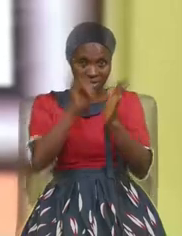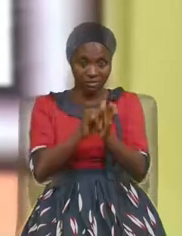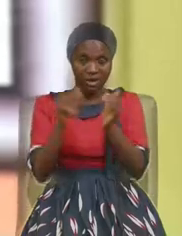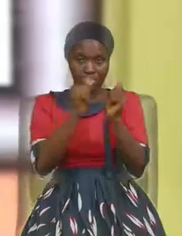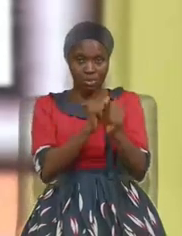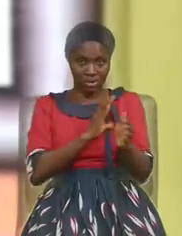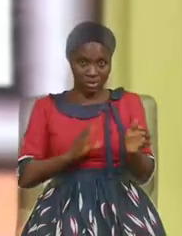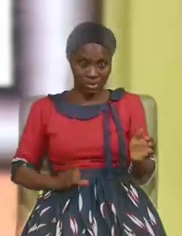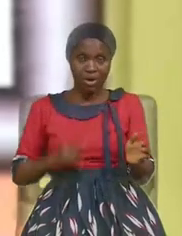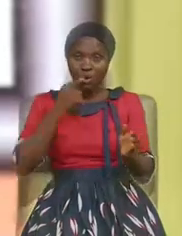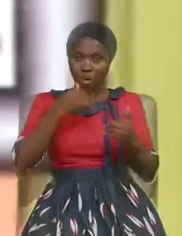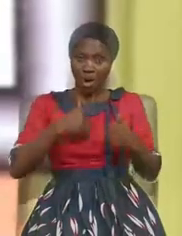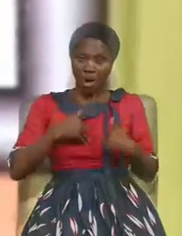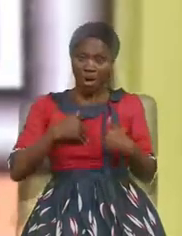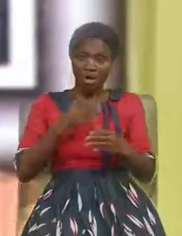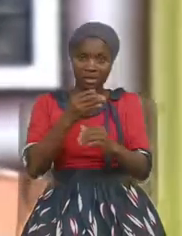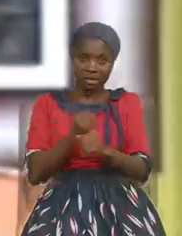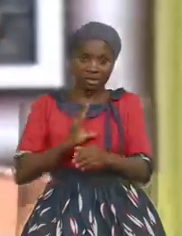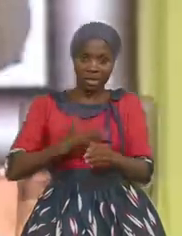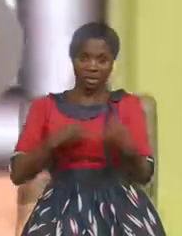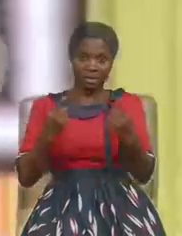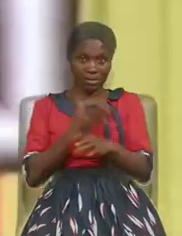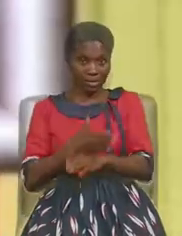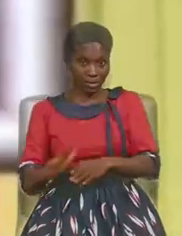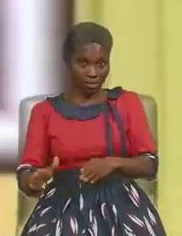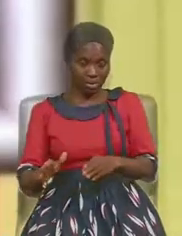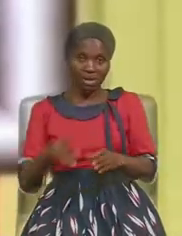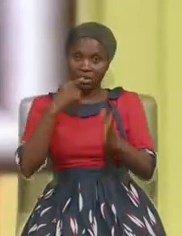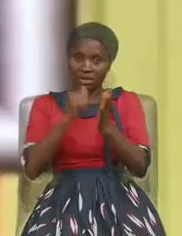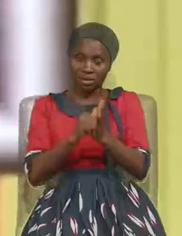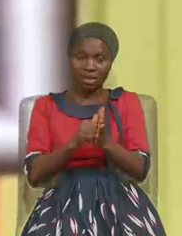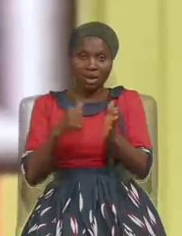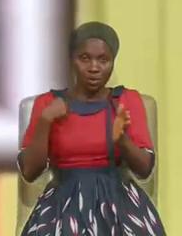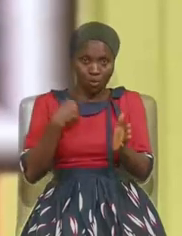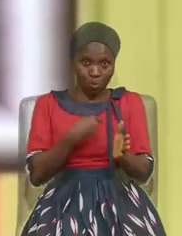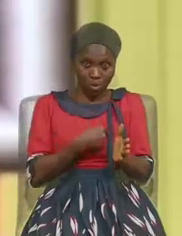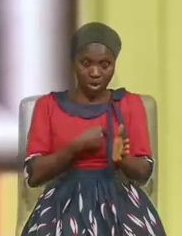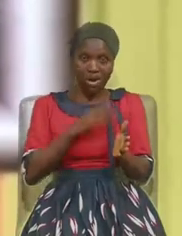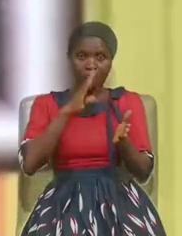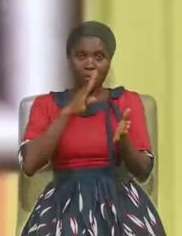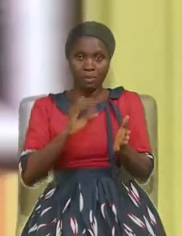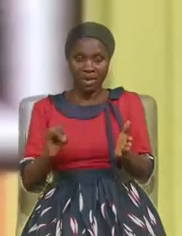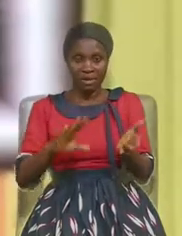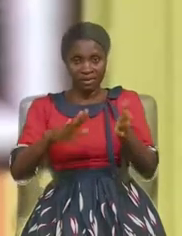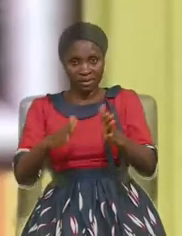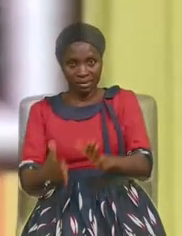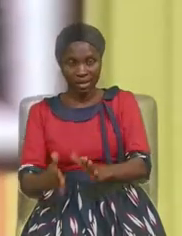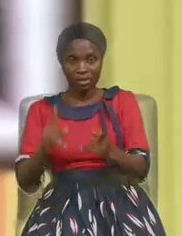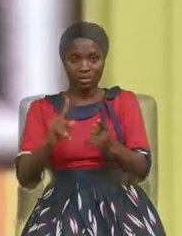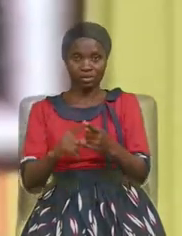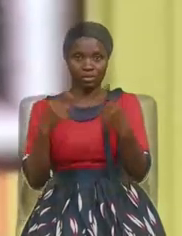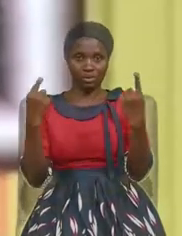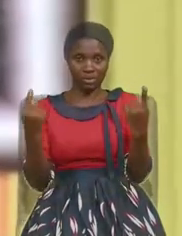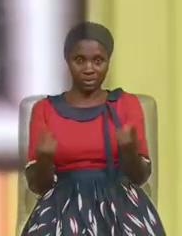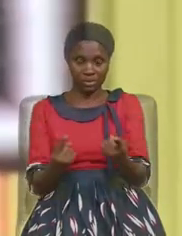qui a ôté nos péchés, et afin que nous, morts au péché, nous puissions